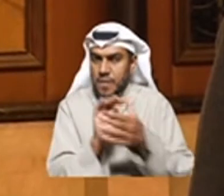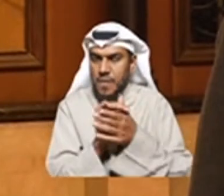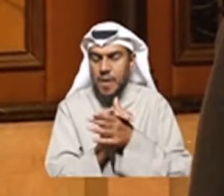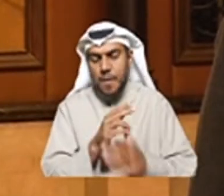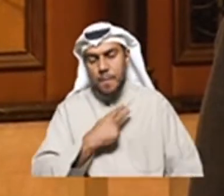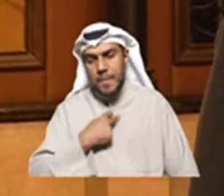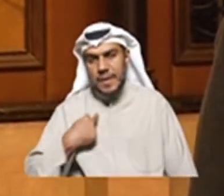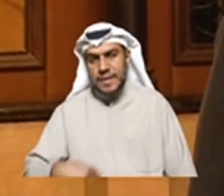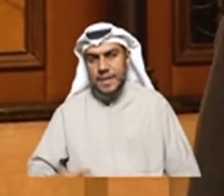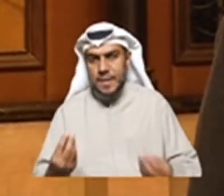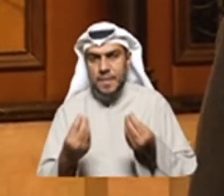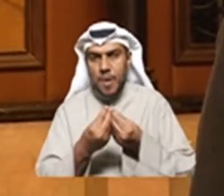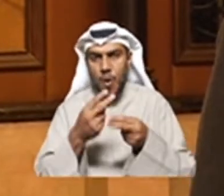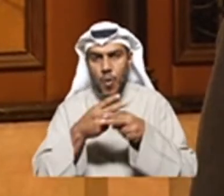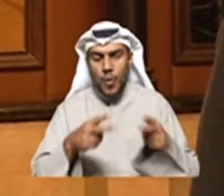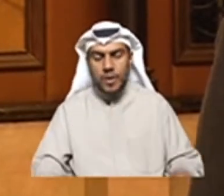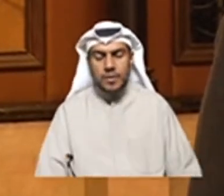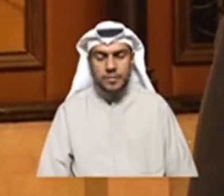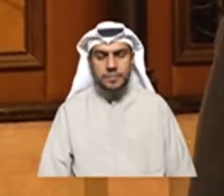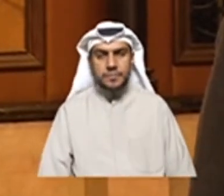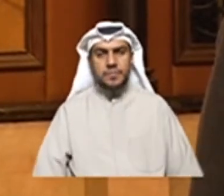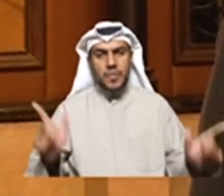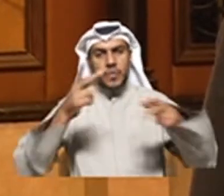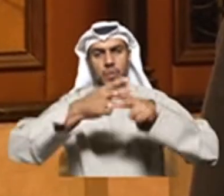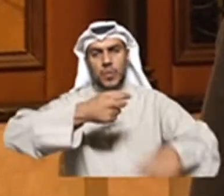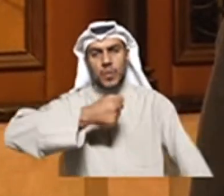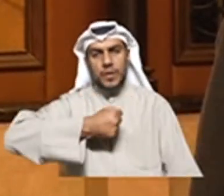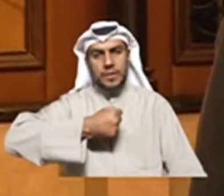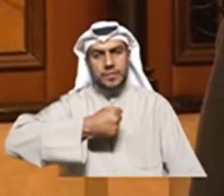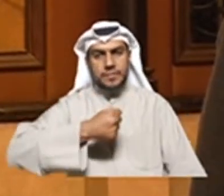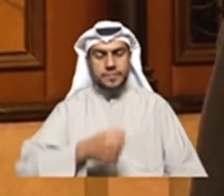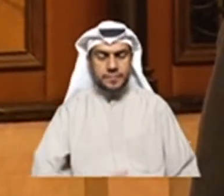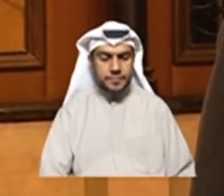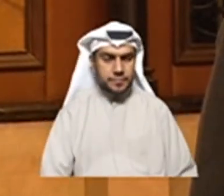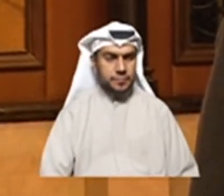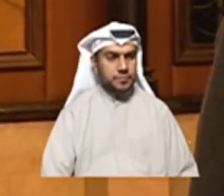وجمهورية الصين الشعبية. نجيب الخش، تلفزيون دولة الكويت من بيجينغ.